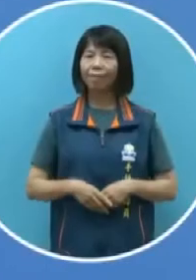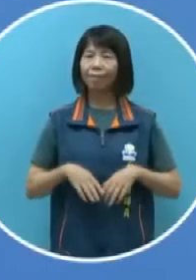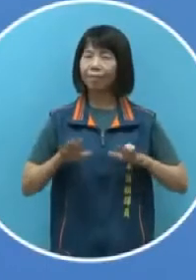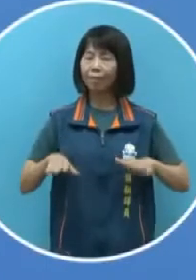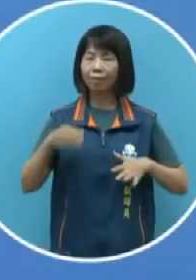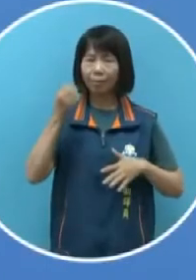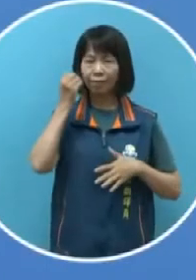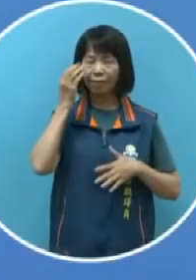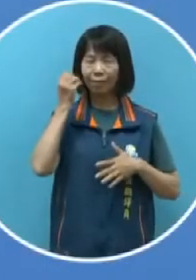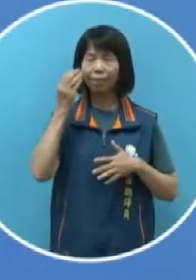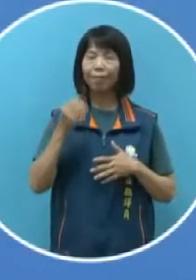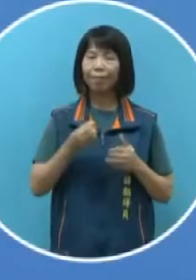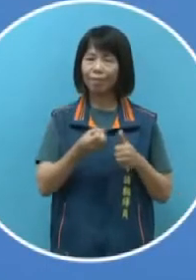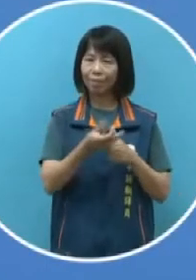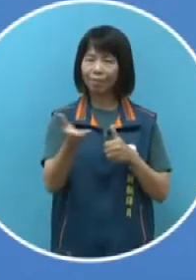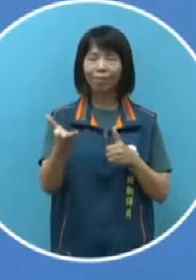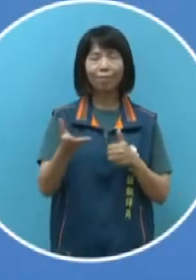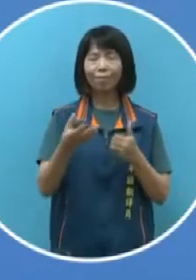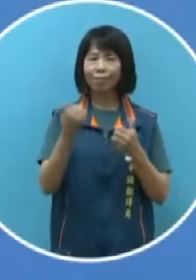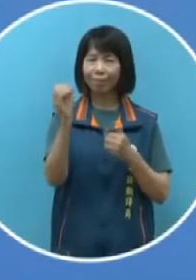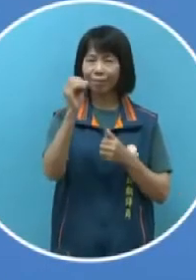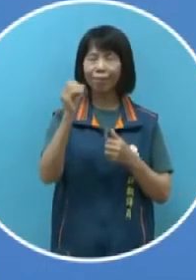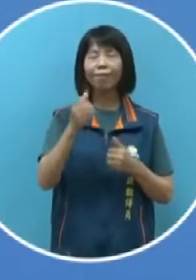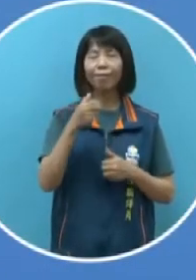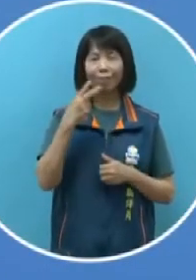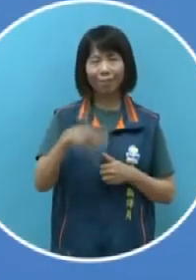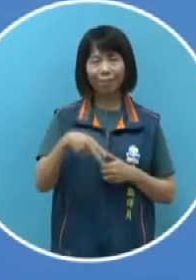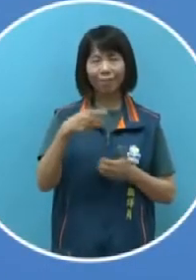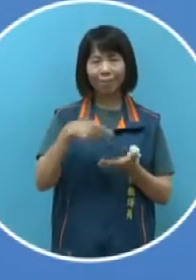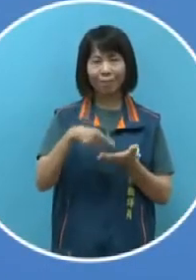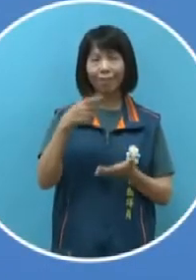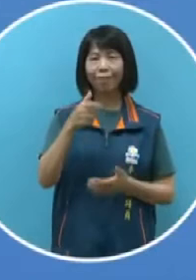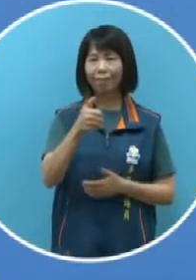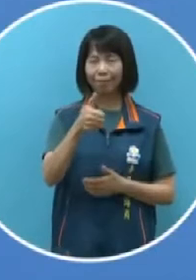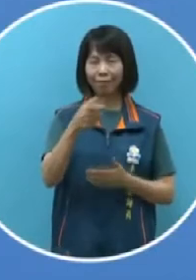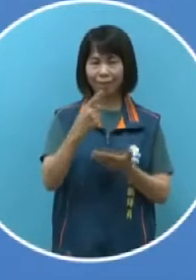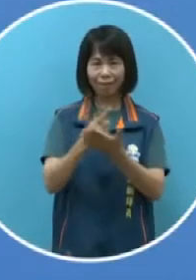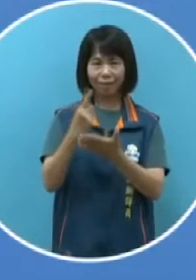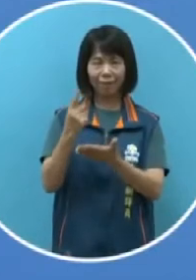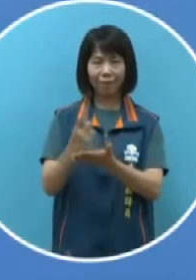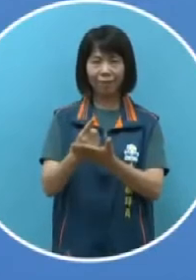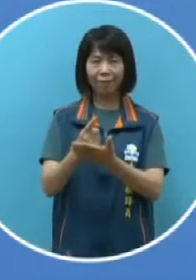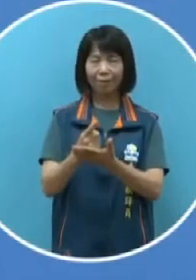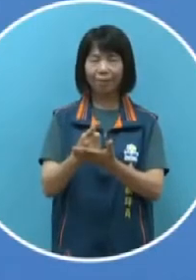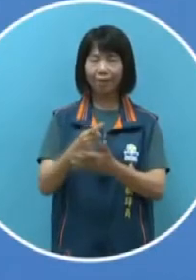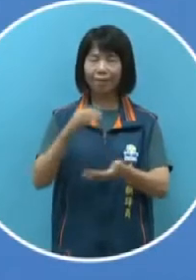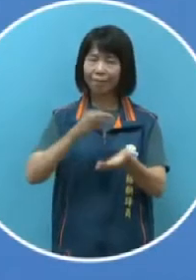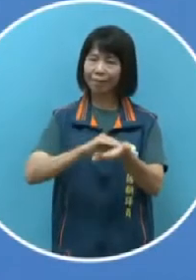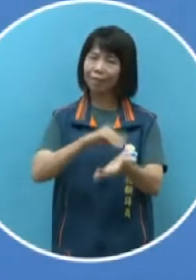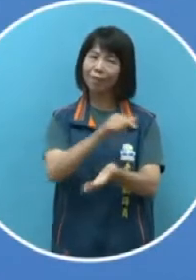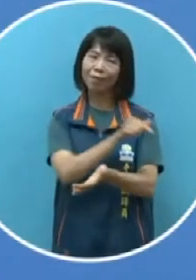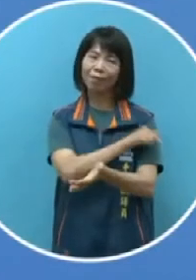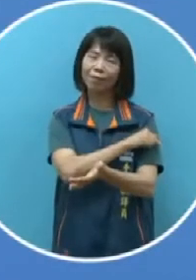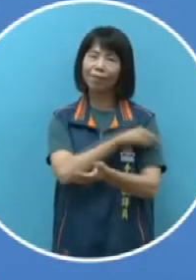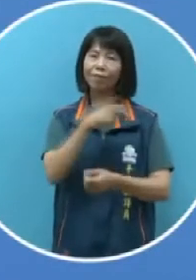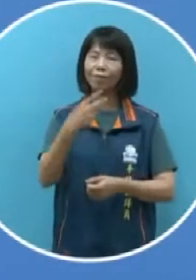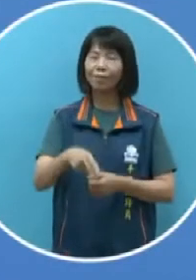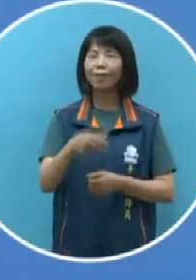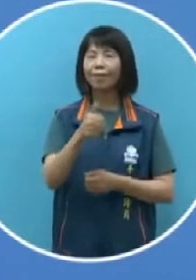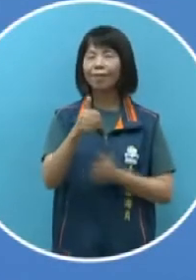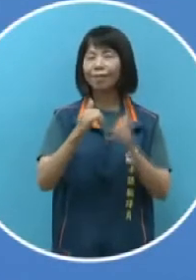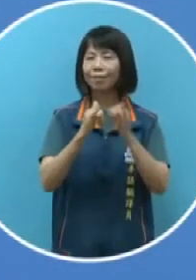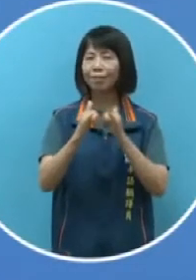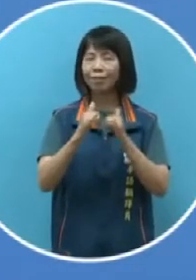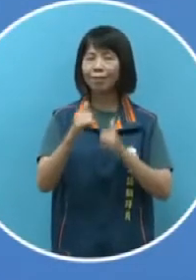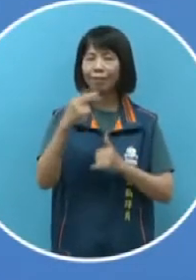天花莲依旧是零确诊，再一次感谢我们所有的这个医护人员，以及谢谢所有的乡